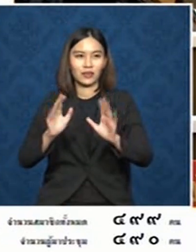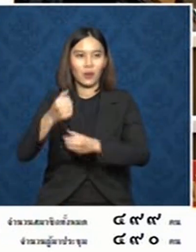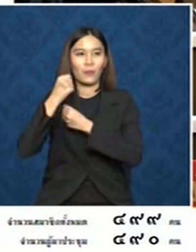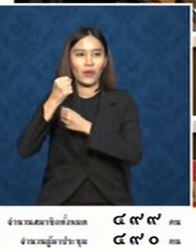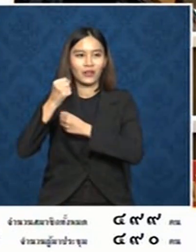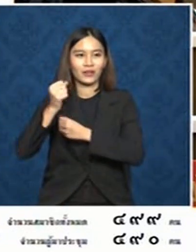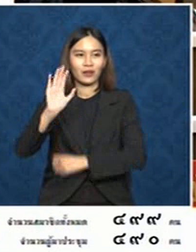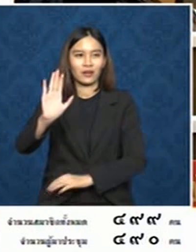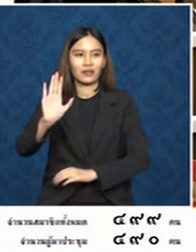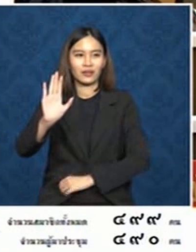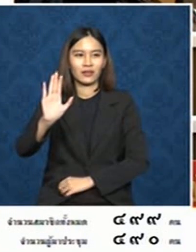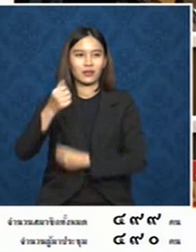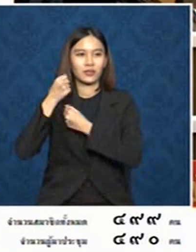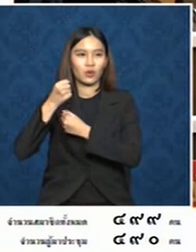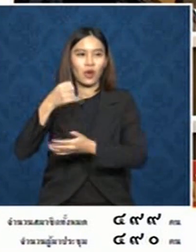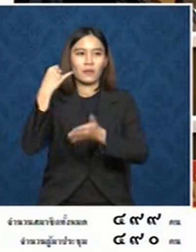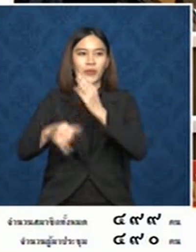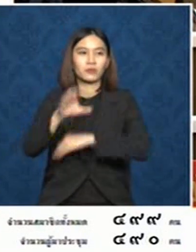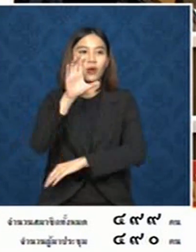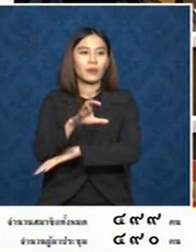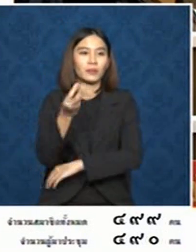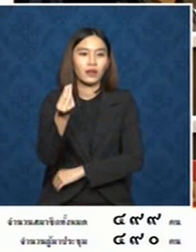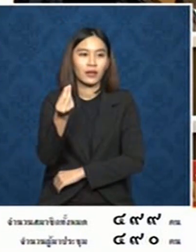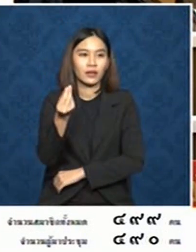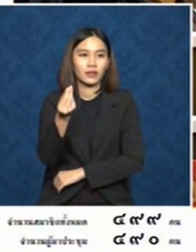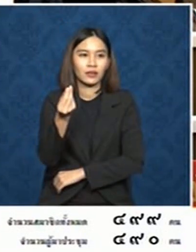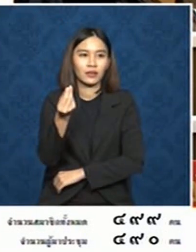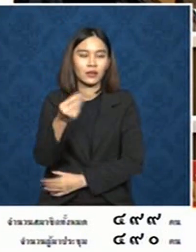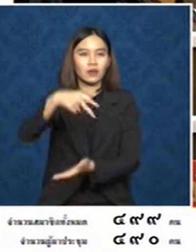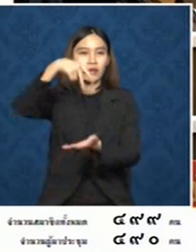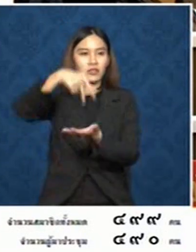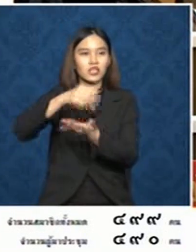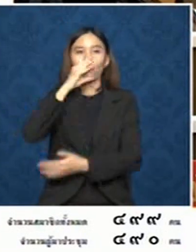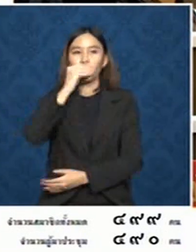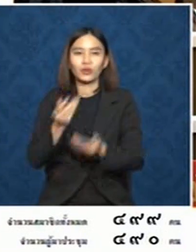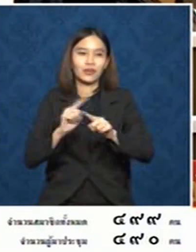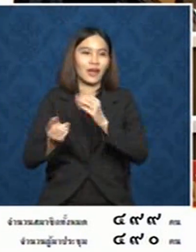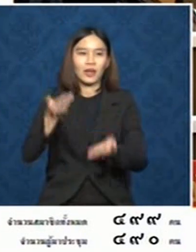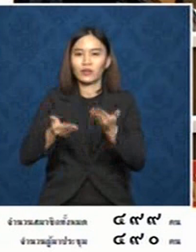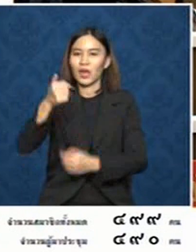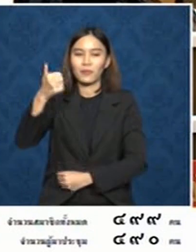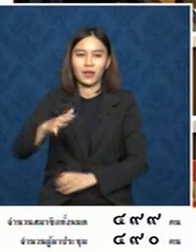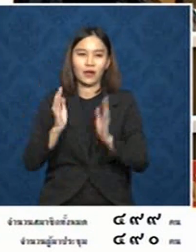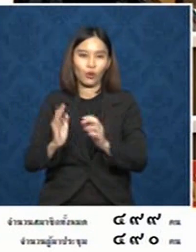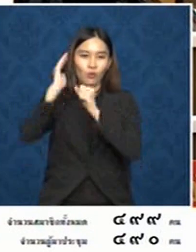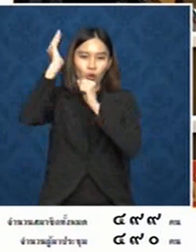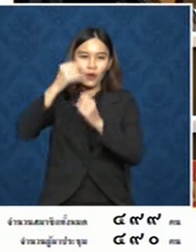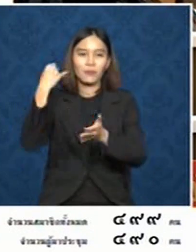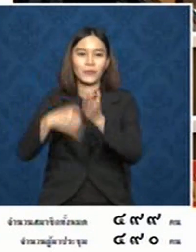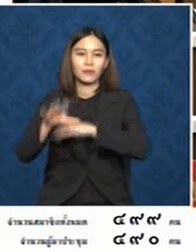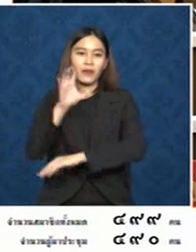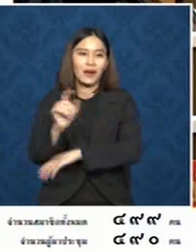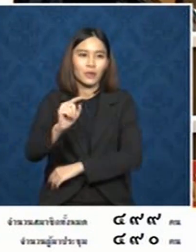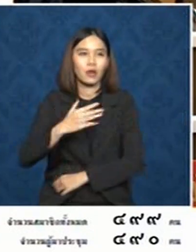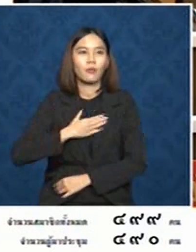ประท้วงบอกก่อนว่าประท้วงผู้อภิปรายผิดข้อบังคับข้อไหนครับไม่ใช่ลุกขึ้นมาแล้วจะพูดอะไรก็ได้ครับต้องบอกว่าผู้กำลังทำผิดข้อข้อไหน